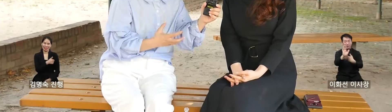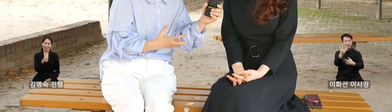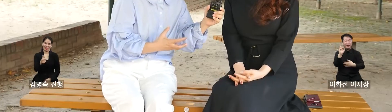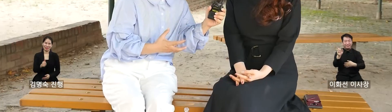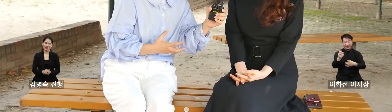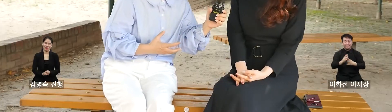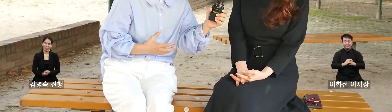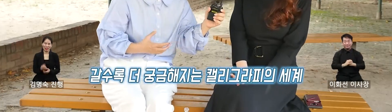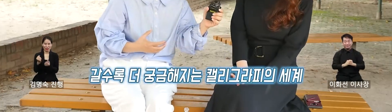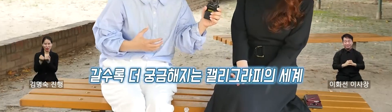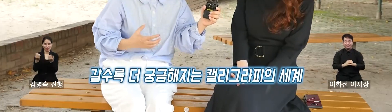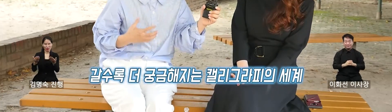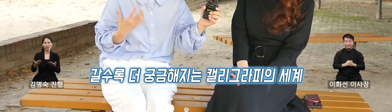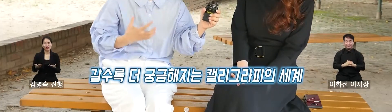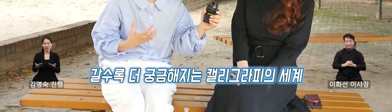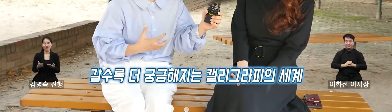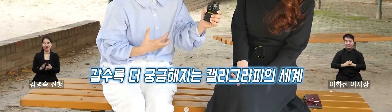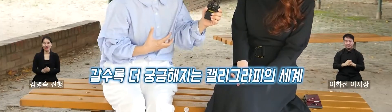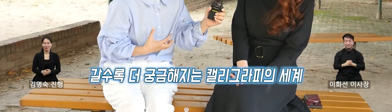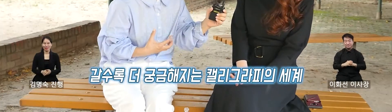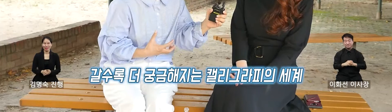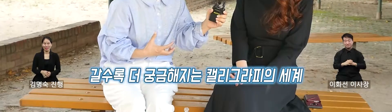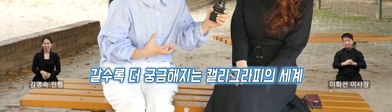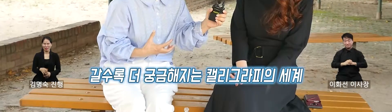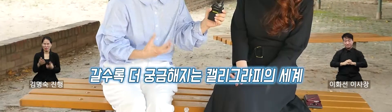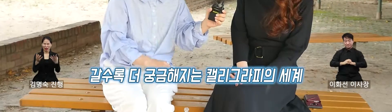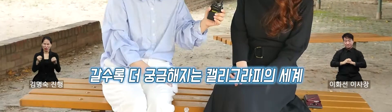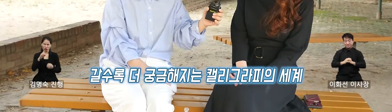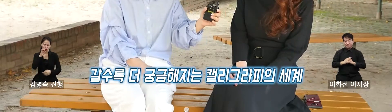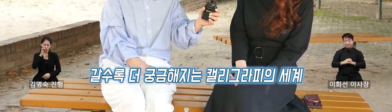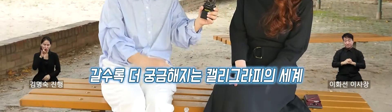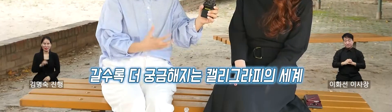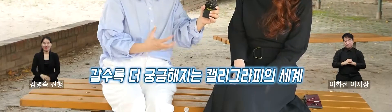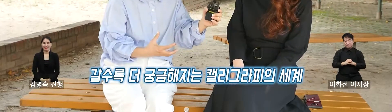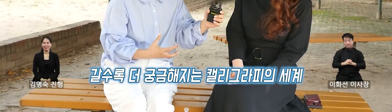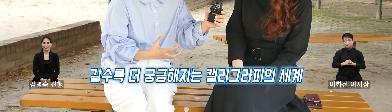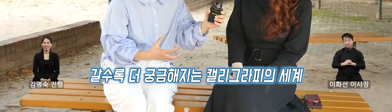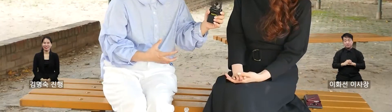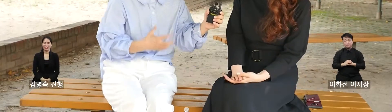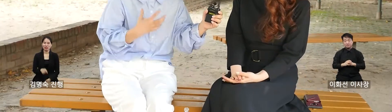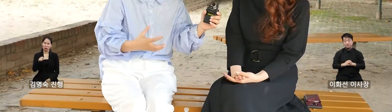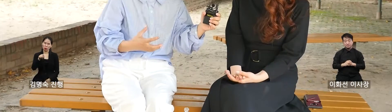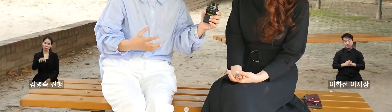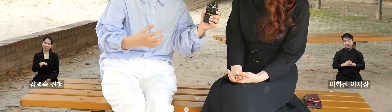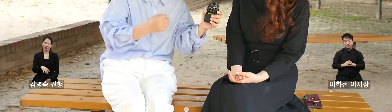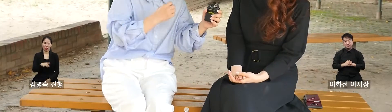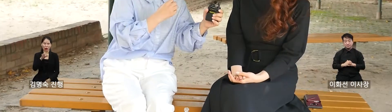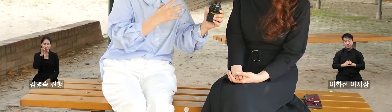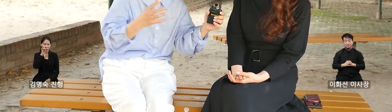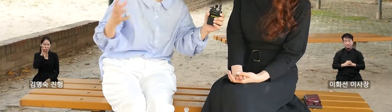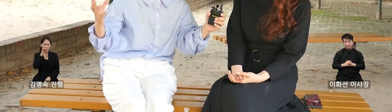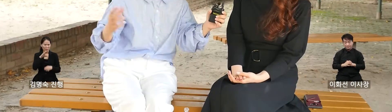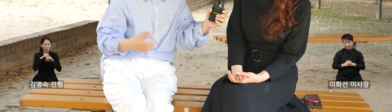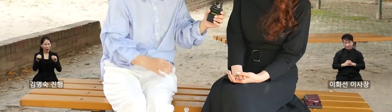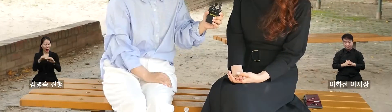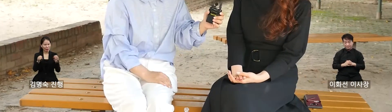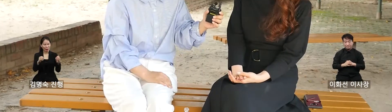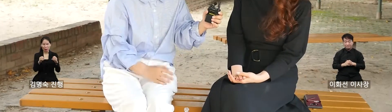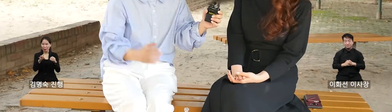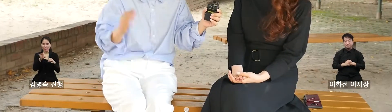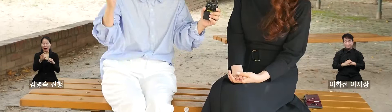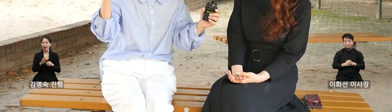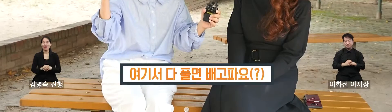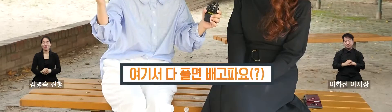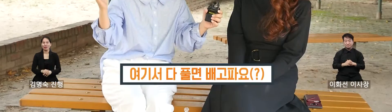이렇게 말씀해 주시니까 네. 너무너무 궁금해져요. 근데 저희가 네네. 또 여기서 그 궁금증을 다 풀고 가면